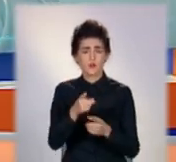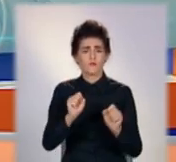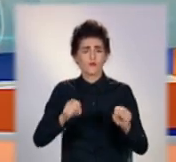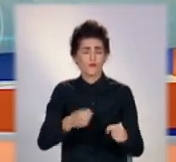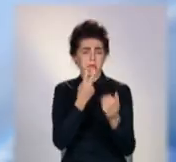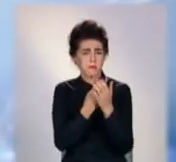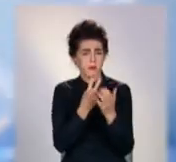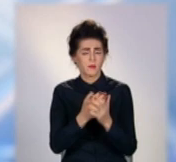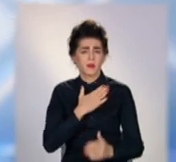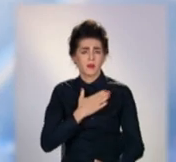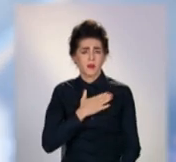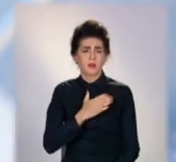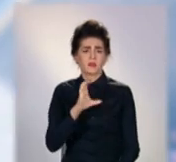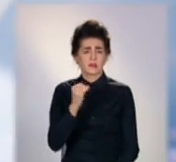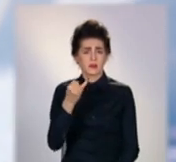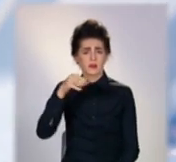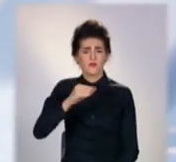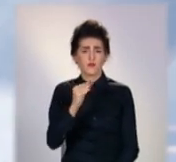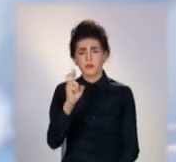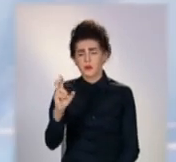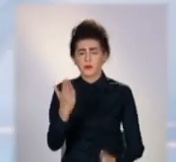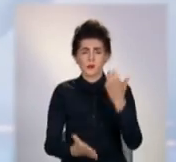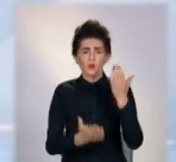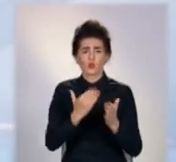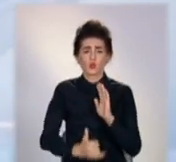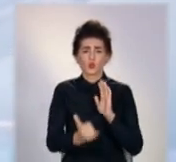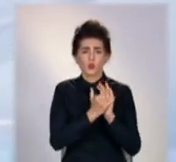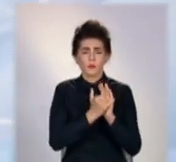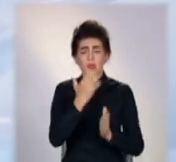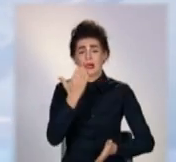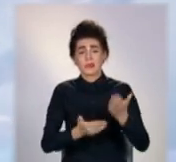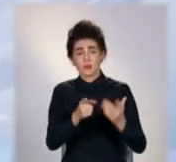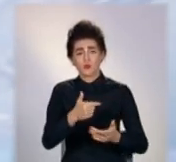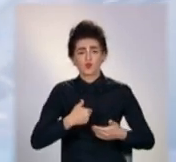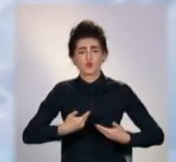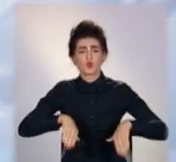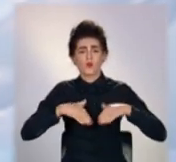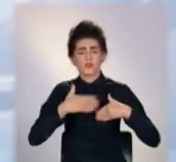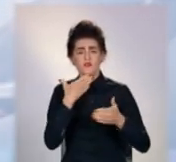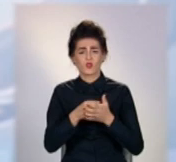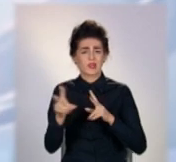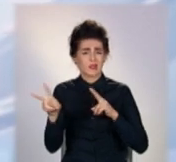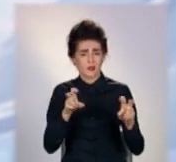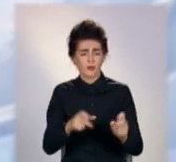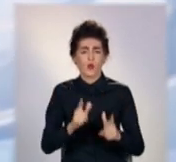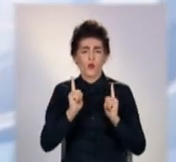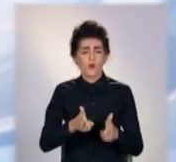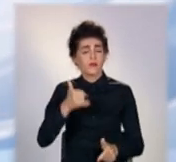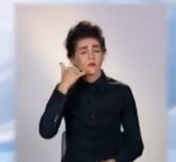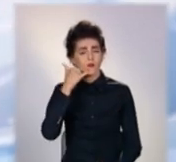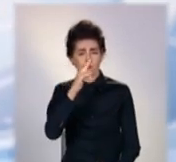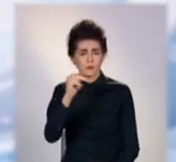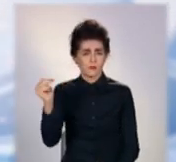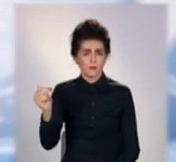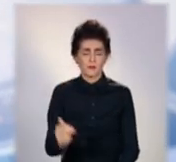можете подивитися на наших сторінках у Фейсбуці та Ютубі. А якщо хочете запропонувати власну тему, звертайтеся до нас за